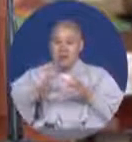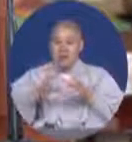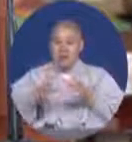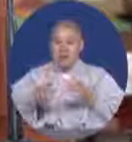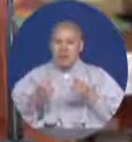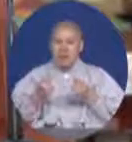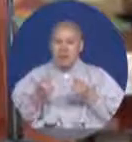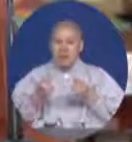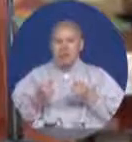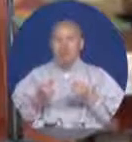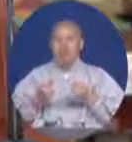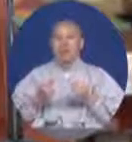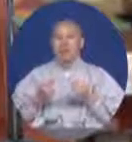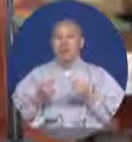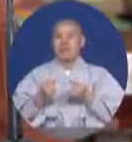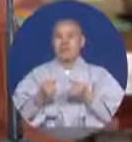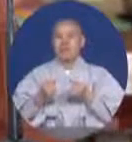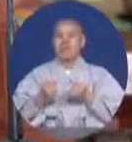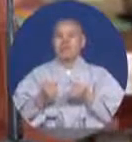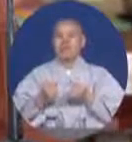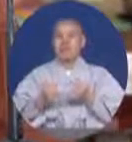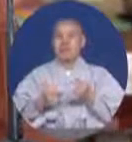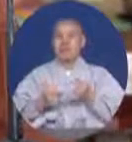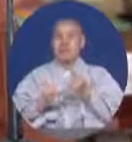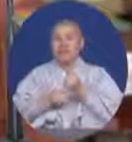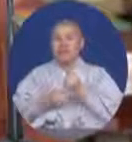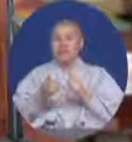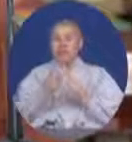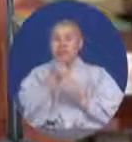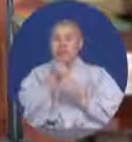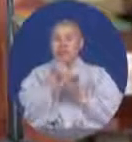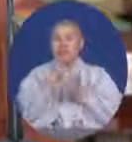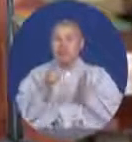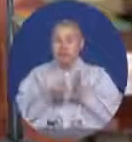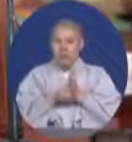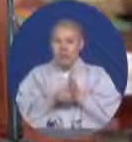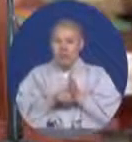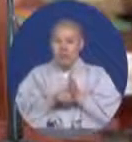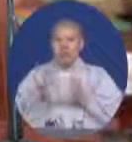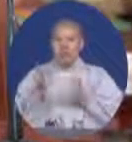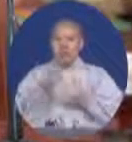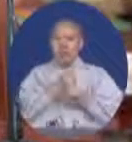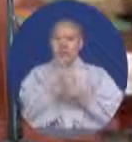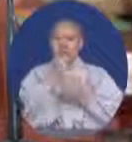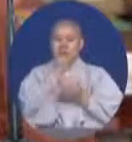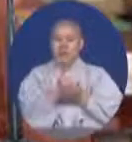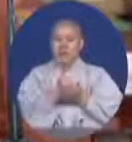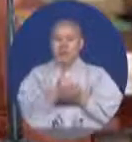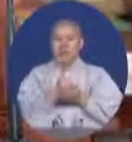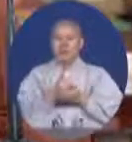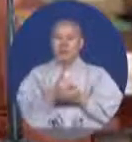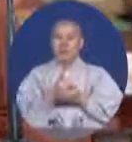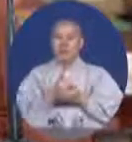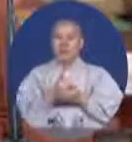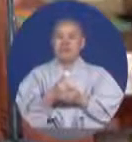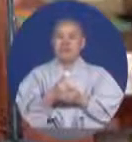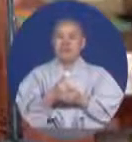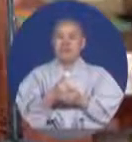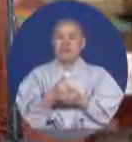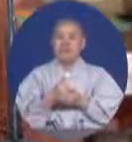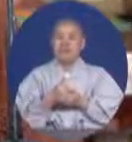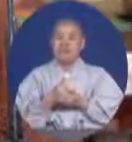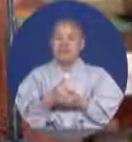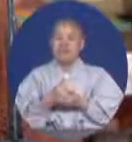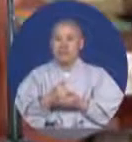그게 명복이고 그게 불교예요. 그게 부처님이거든. 자, 그렇게 이제 본화를